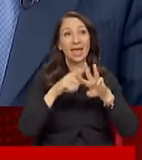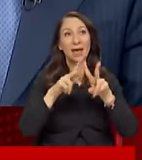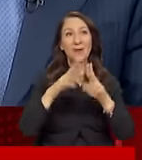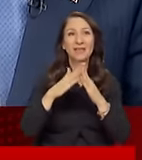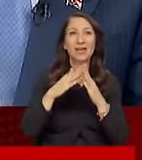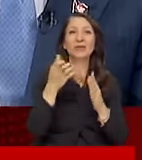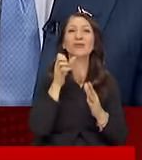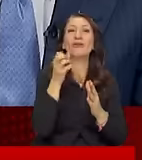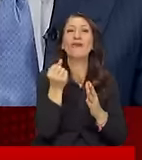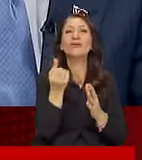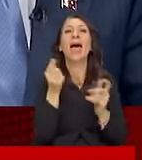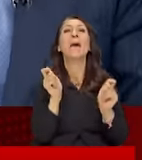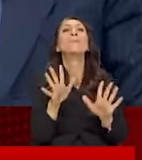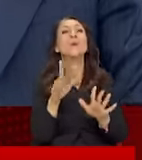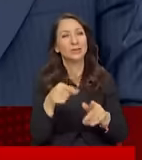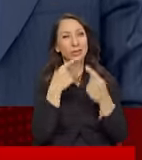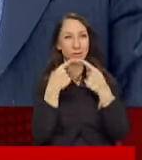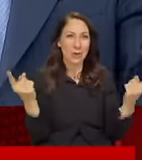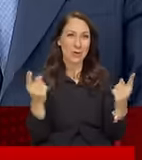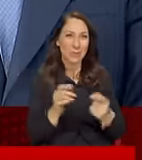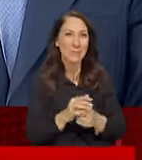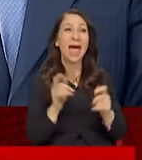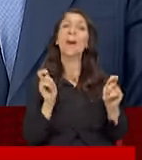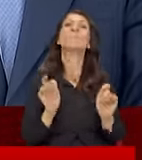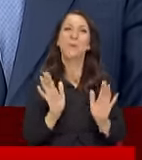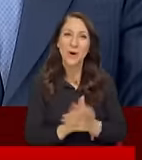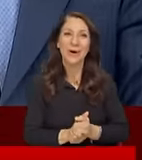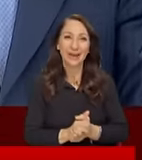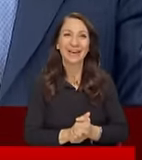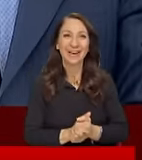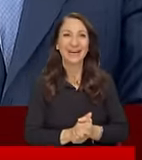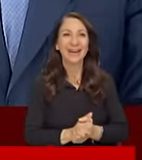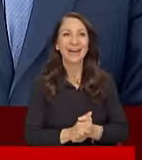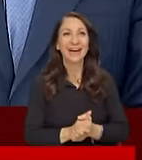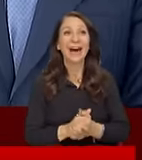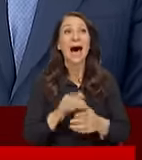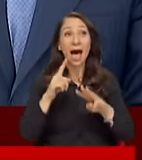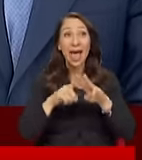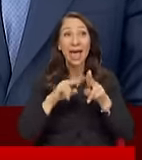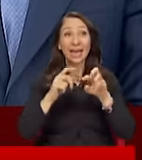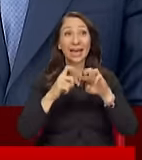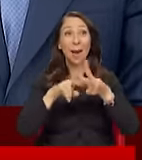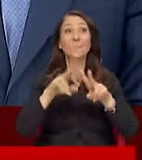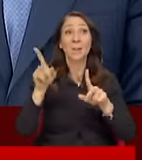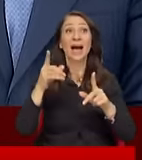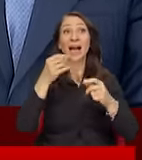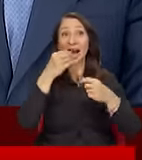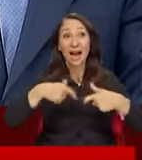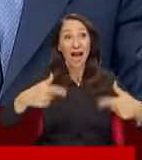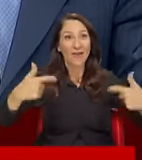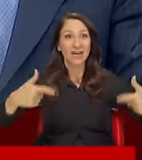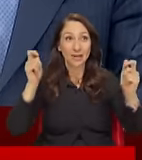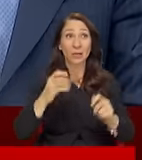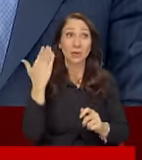yapmıyor. Buradan ilan ediyorum. Yapmıyor. Ekrem ama çok güzel kahvaltı hazırlıyordu. Bunu daha önce